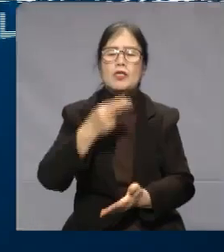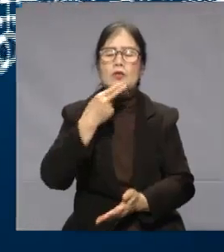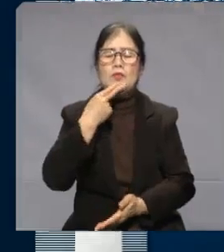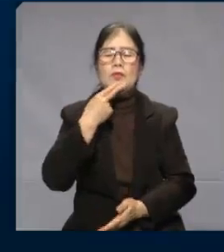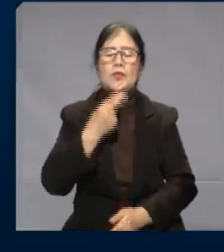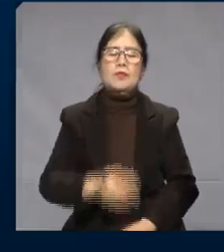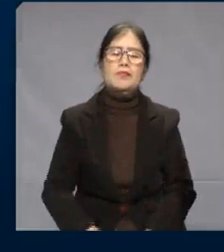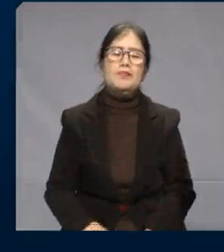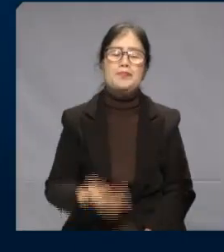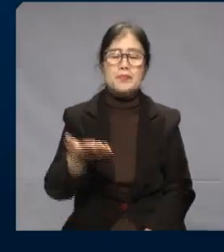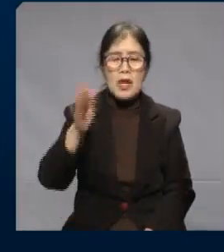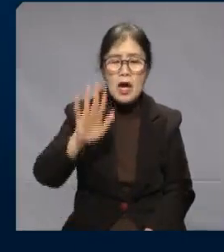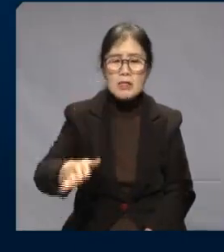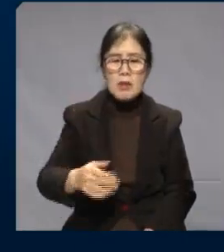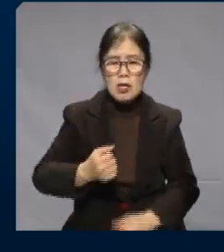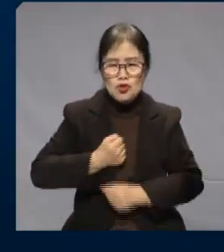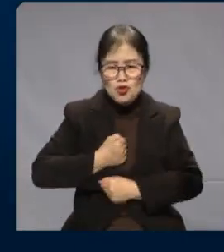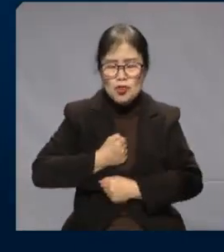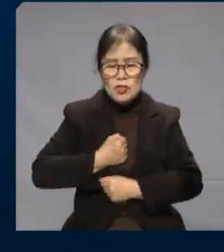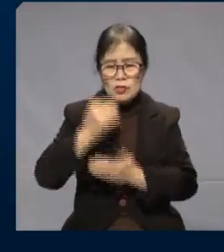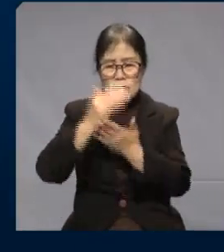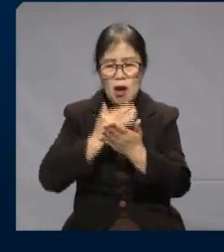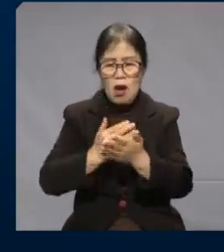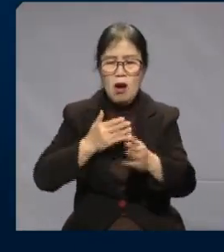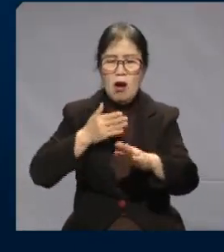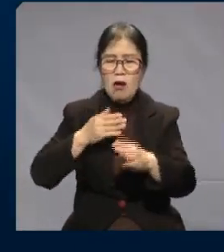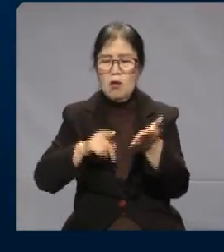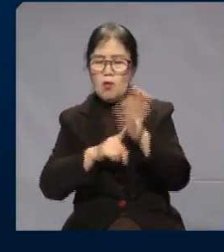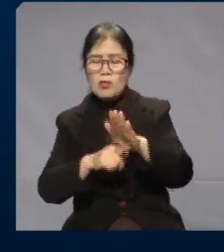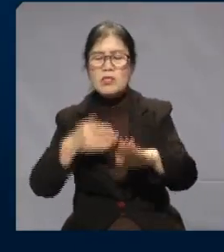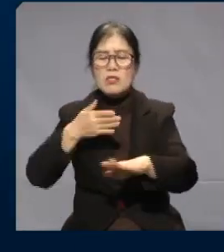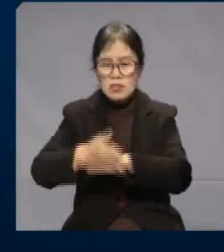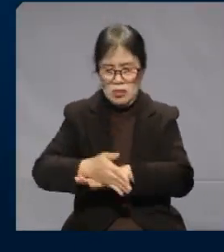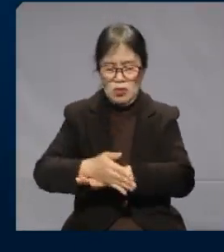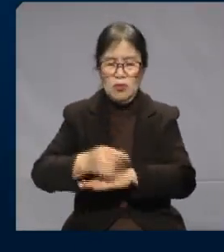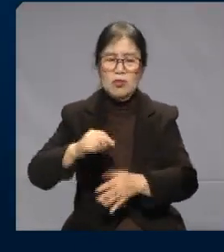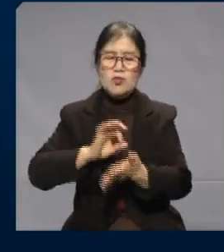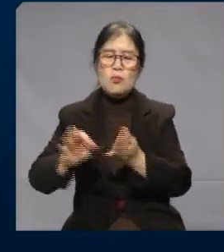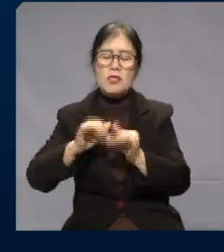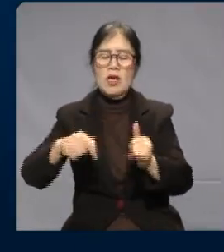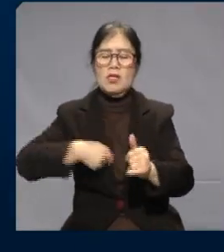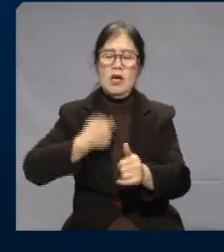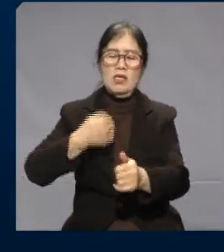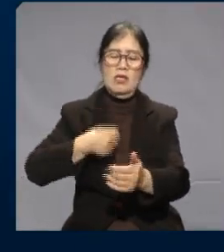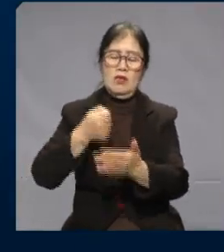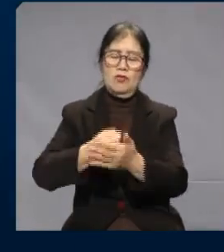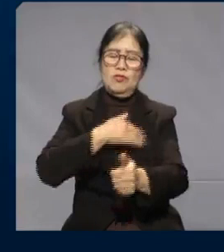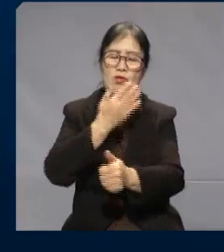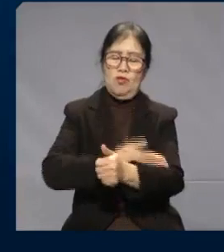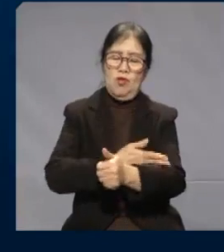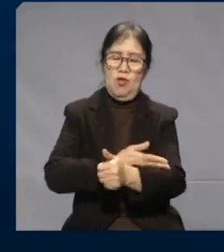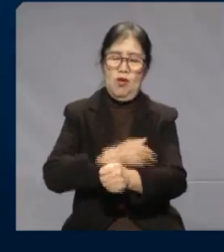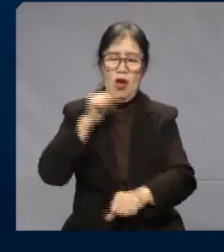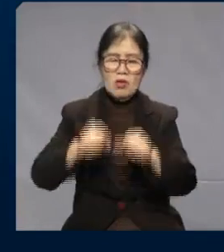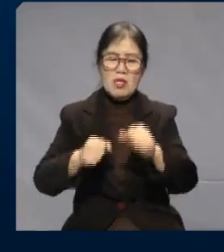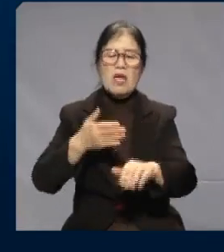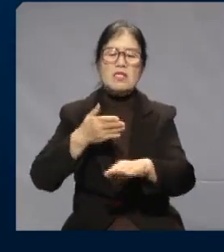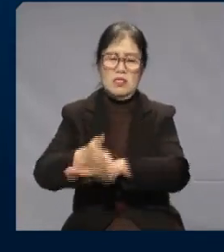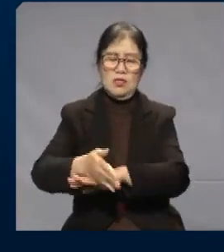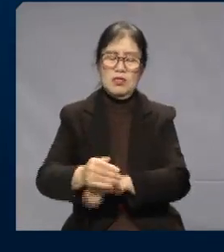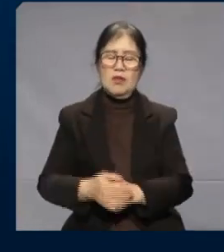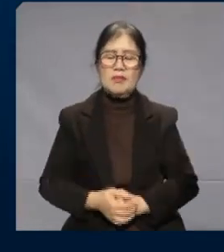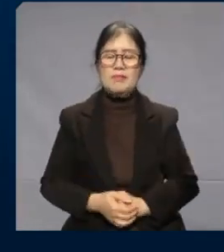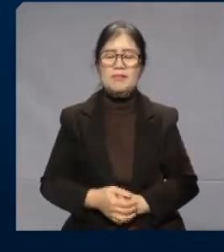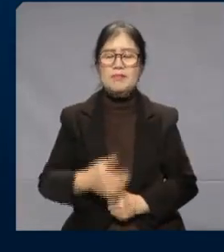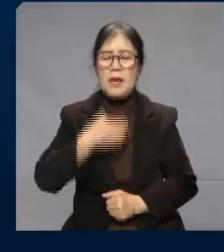봤습니다. 하지만 주의사항을 뒤늦게 공지해 소비자가 자기 결정권을 행사할 기회가 상실됐다고 보고 애플이